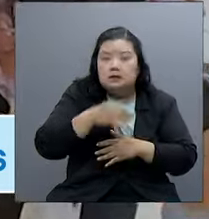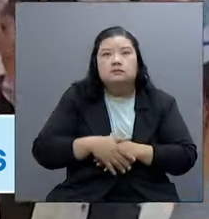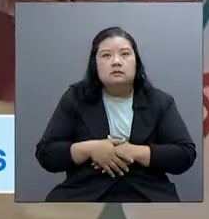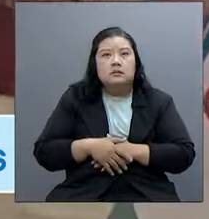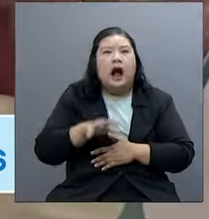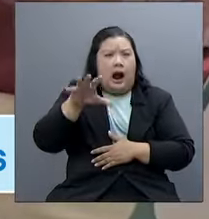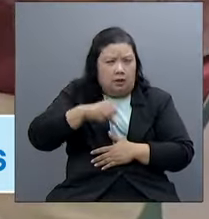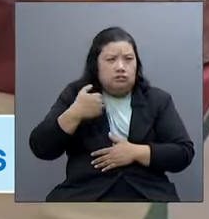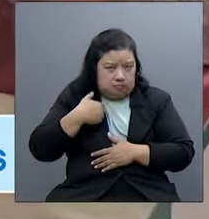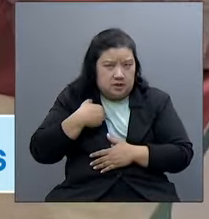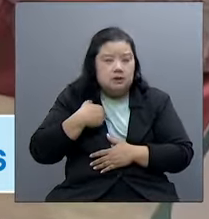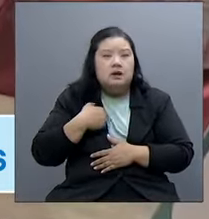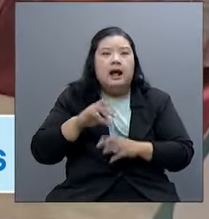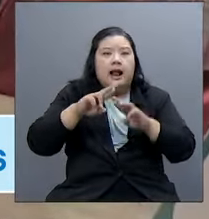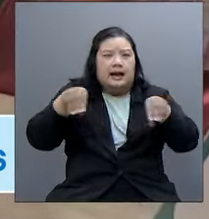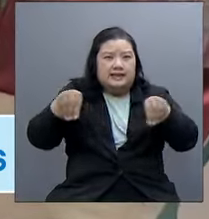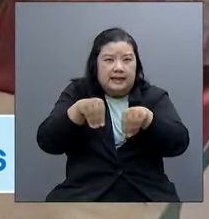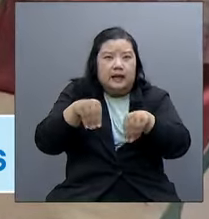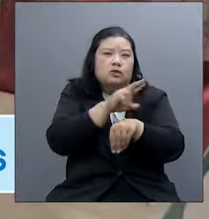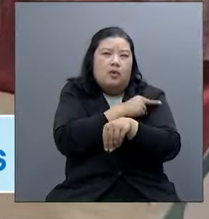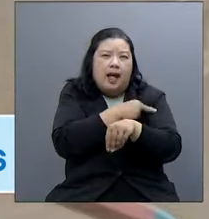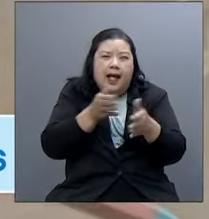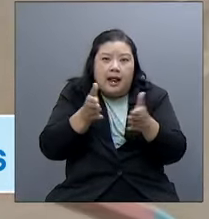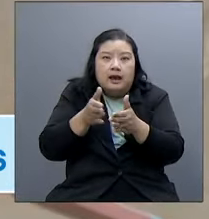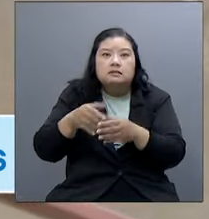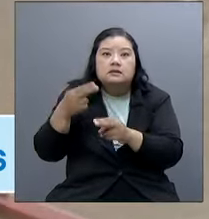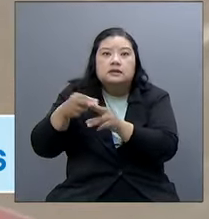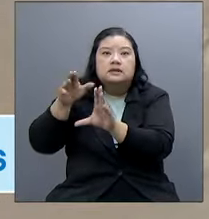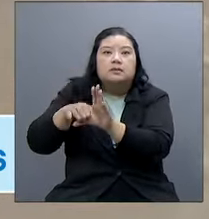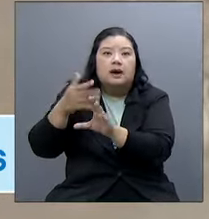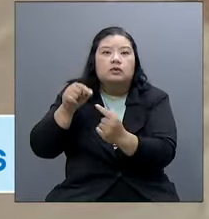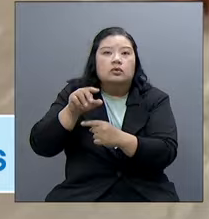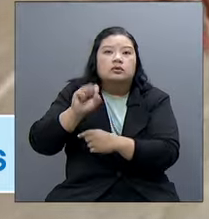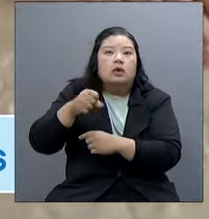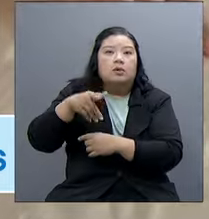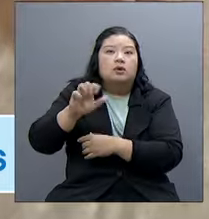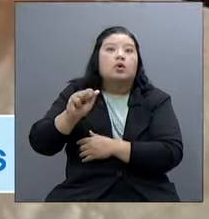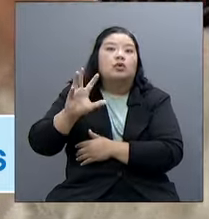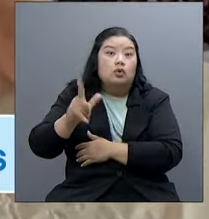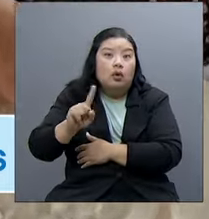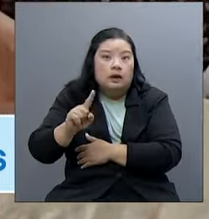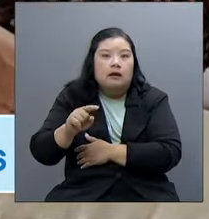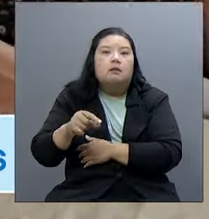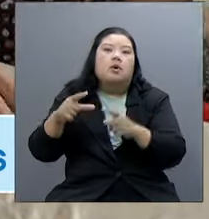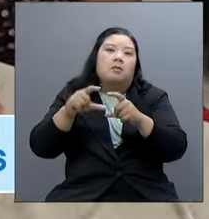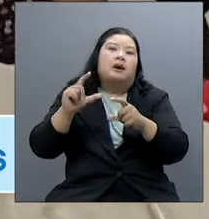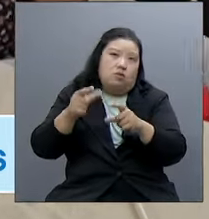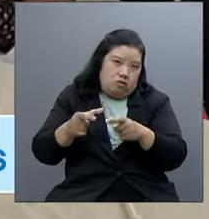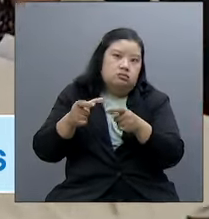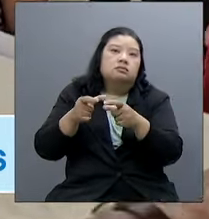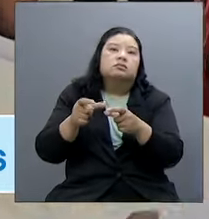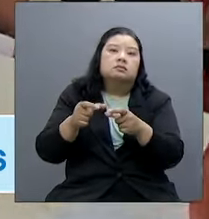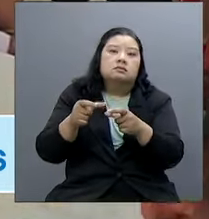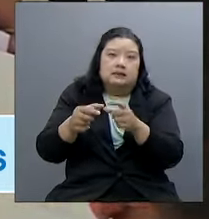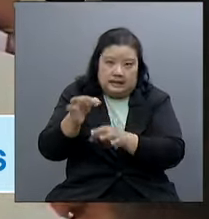ริการที่คลินิประธมภูมหรอนวักรมที่ลงทะเบียกัสปอสูอาเป็ทางเลือกบัตรทอง นึจากใกล้บ้าน ใล้ที่ทำ